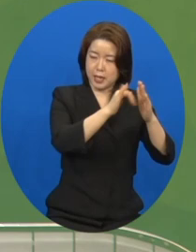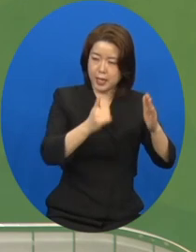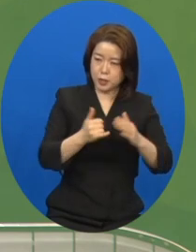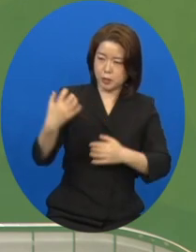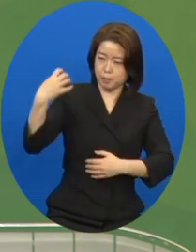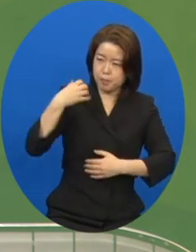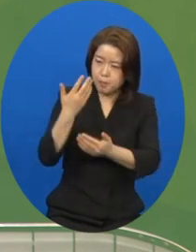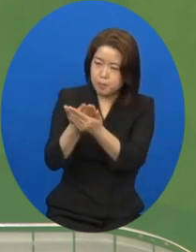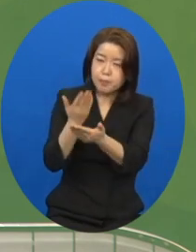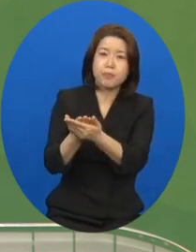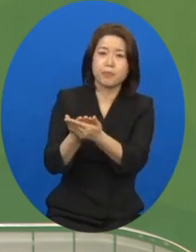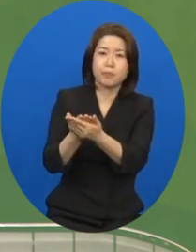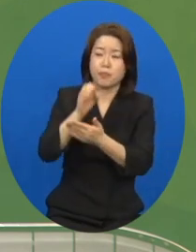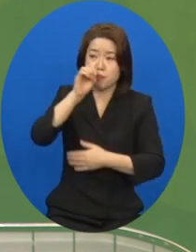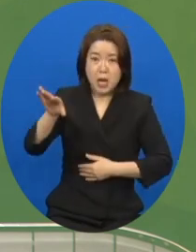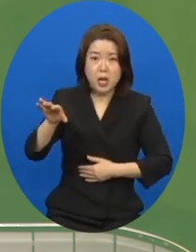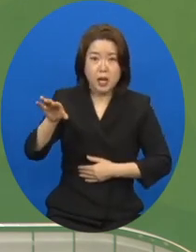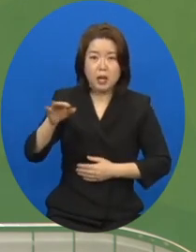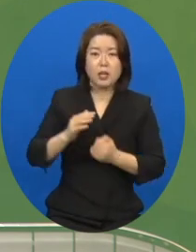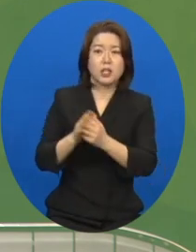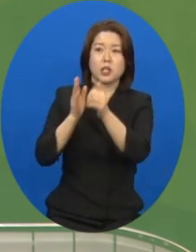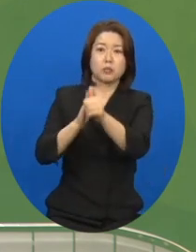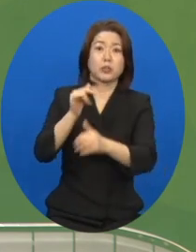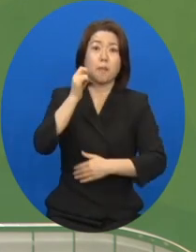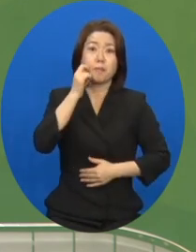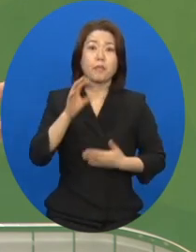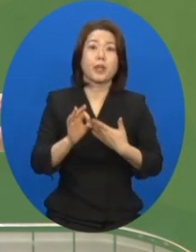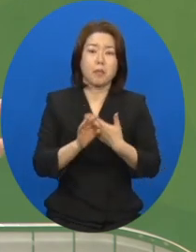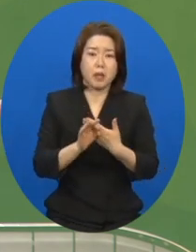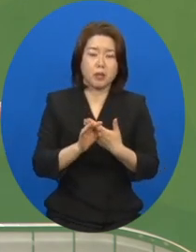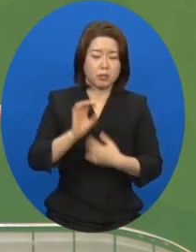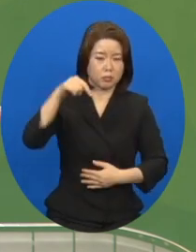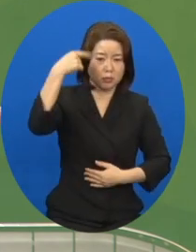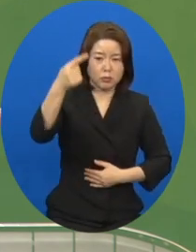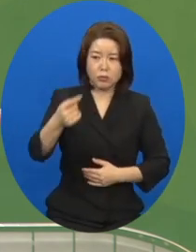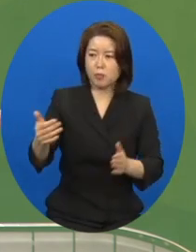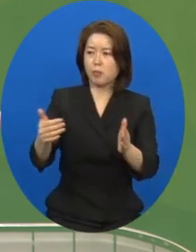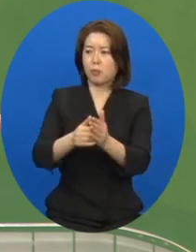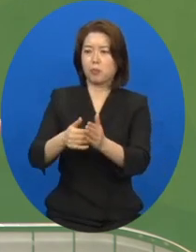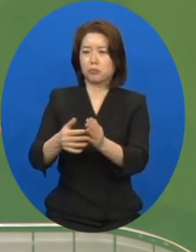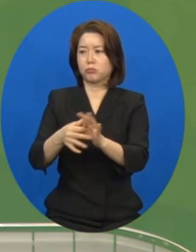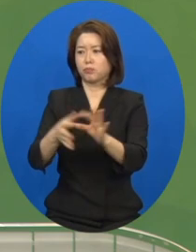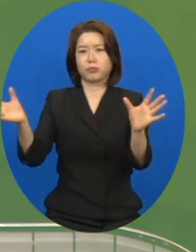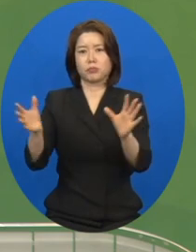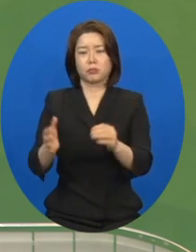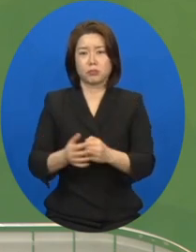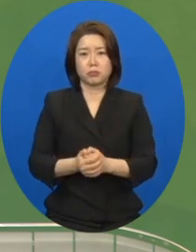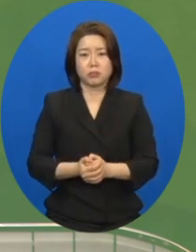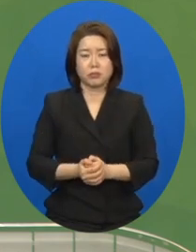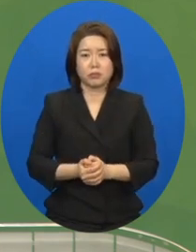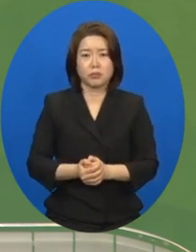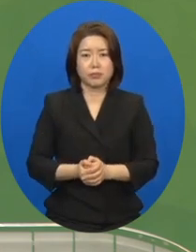책임져 주시오. 이 부탁 못하면 그 다음엔 끝인 거예요.